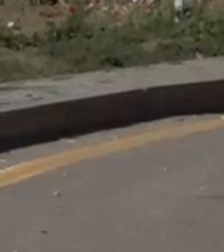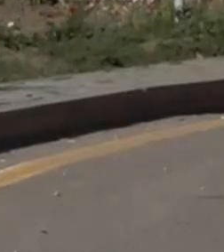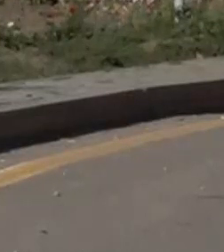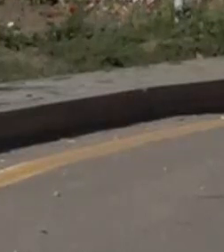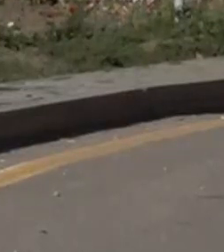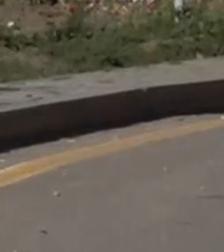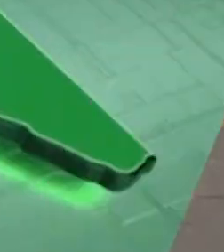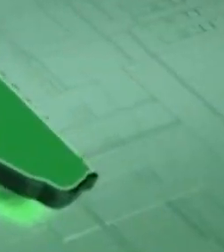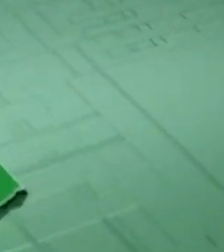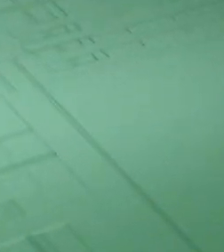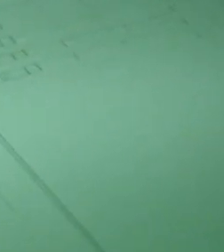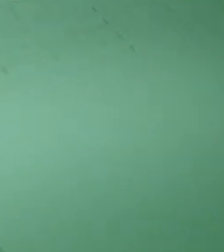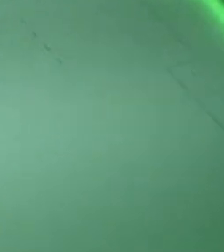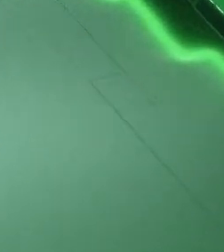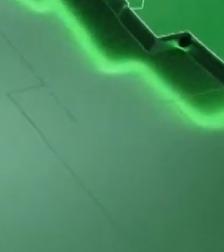Адели Бжаркеновой.